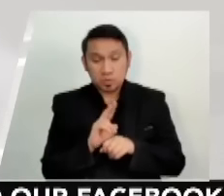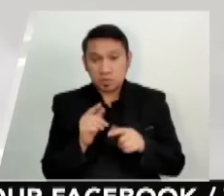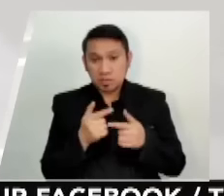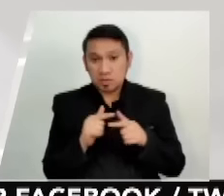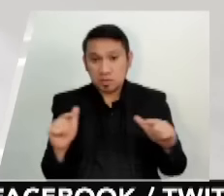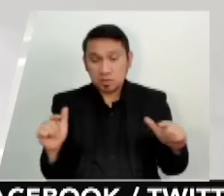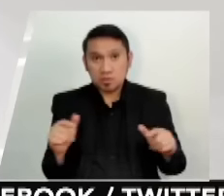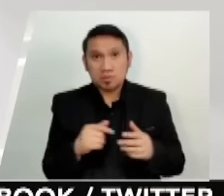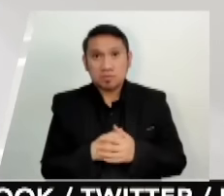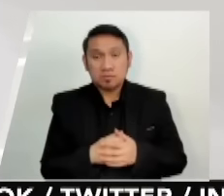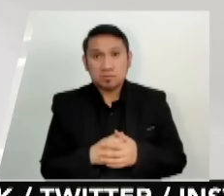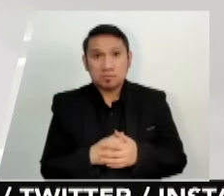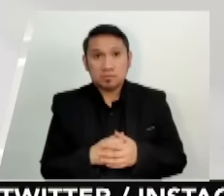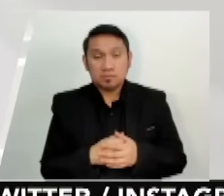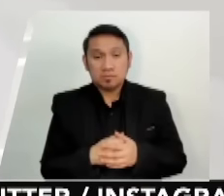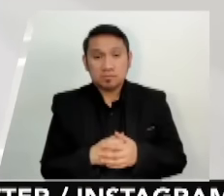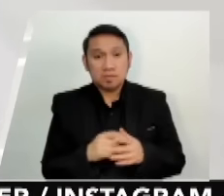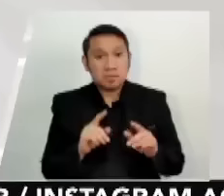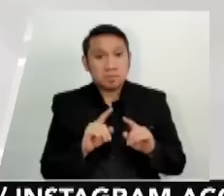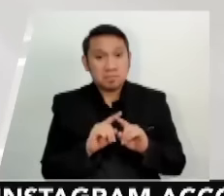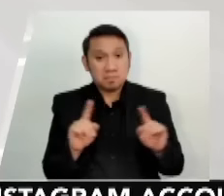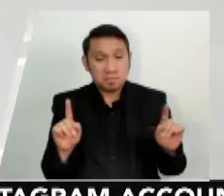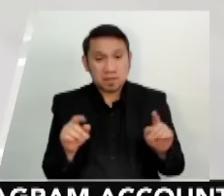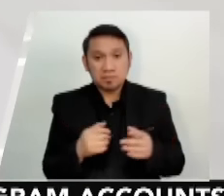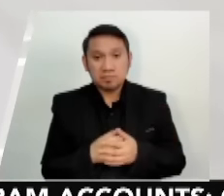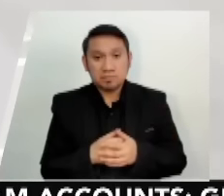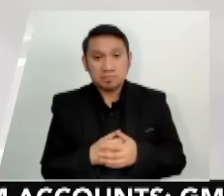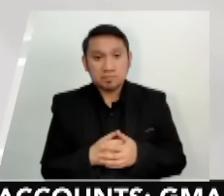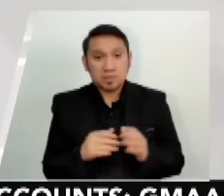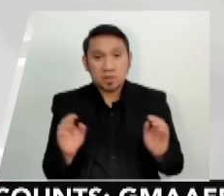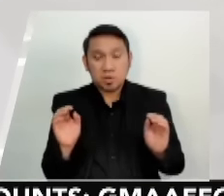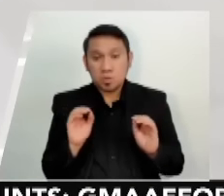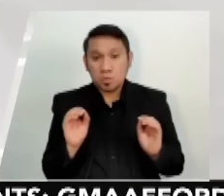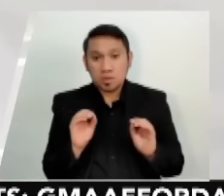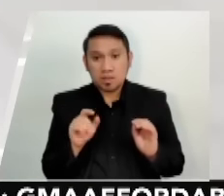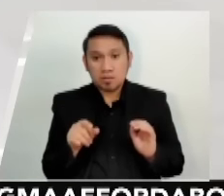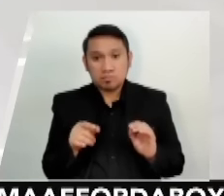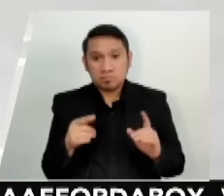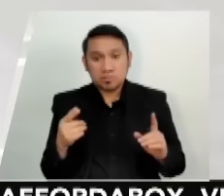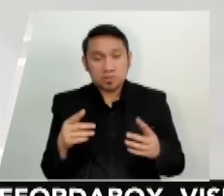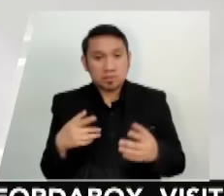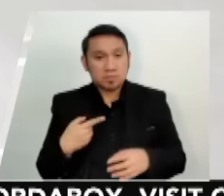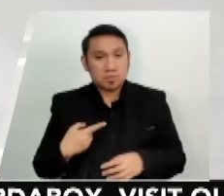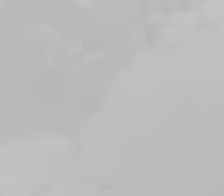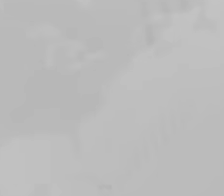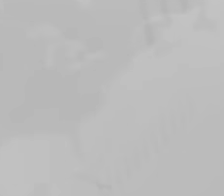tono ng pananalita, pero wala raw siyang intensyong makasakit.